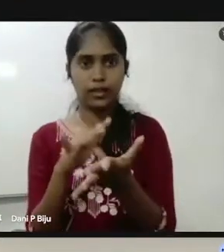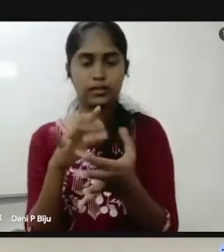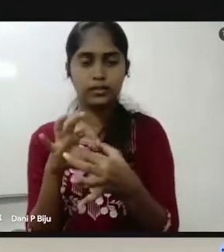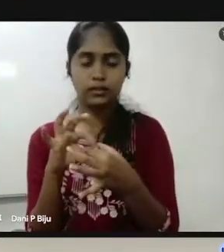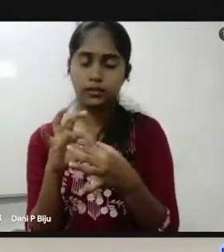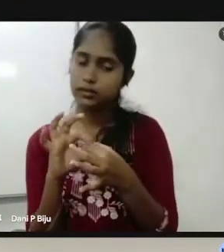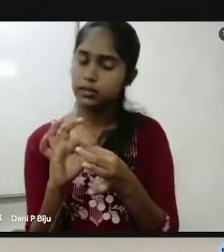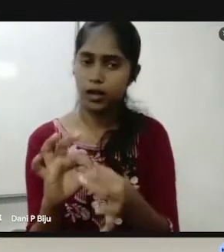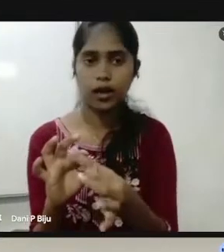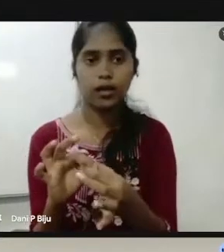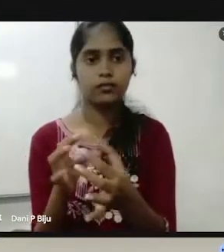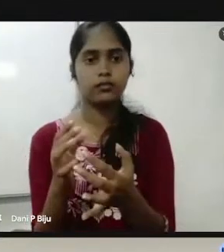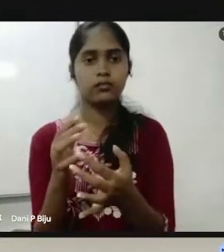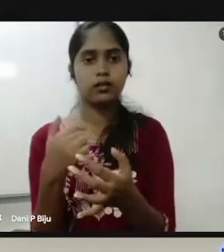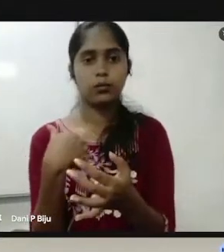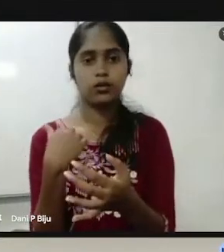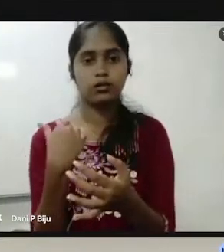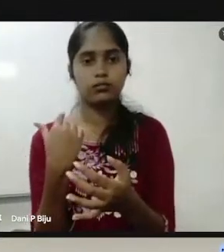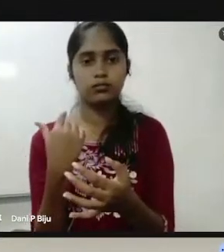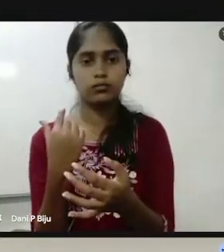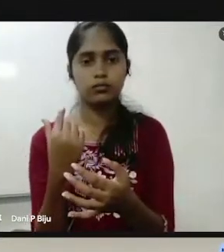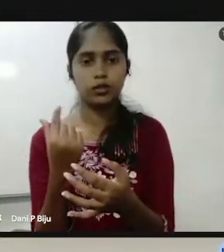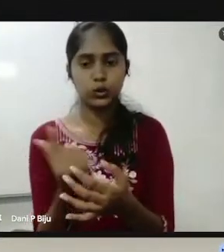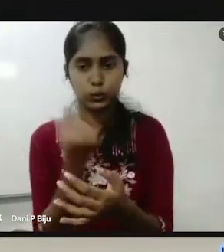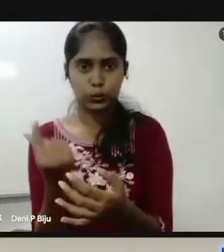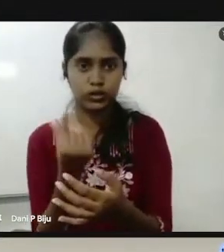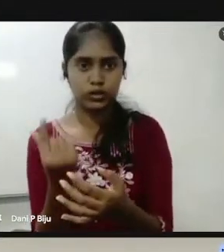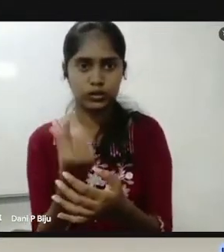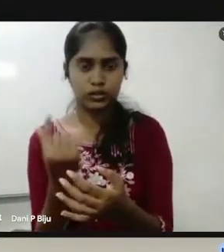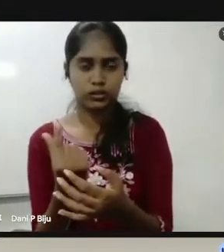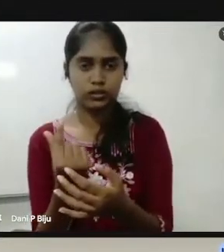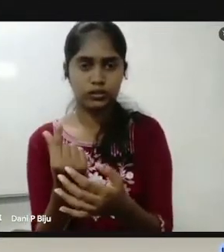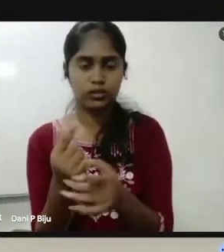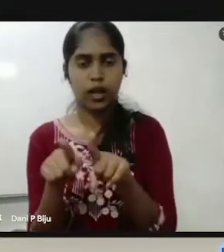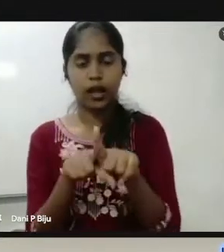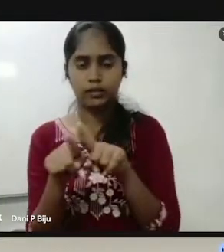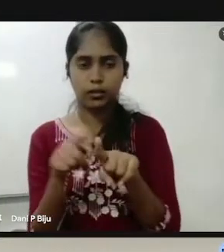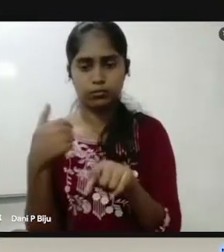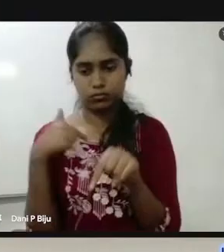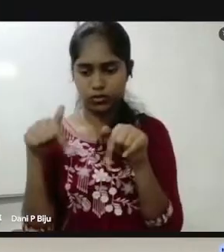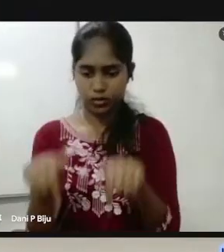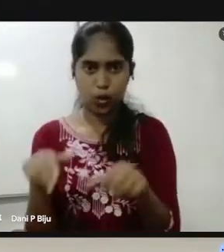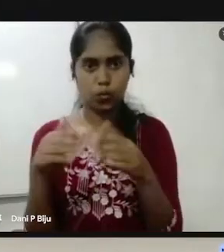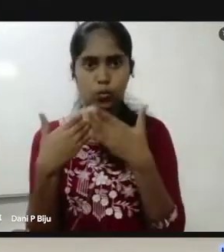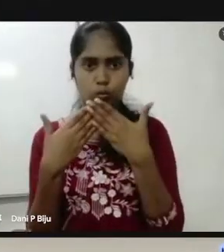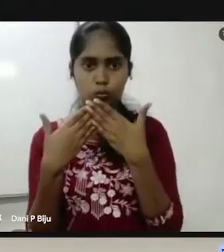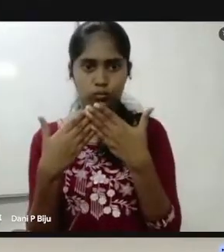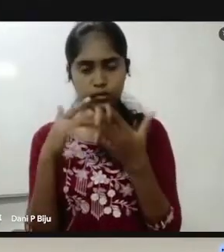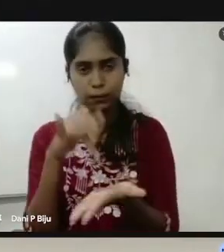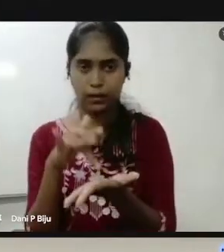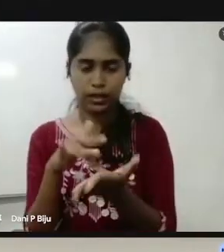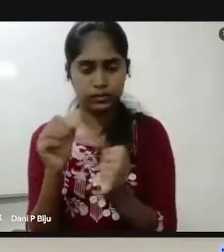വീട്ടില് ആവശ്യമായിട്ട് ഉപയോഗിക്കാൻ പറ്റുന്ന വൊക്കാബുലറി ഓട്ടോമാറ്റിക് ആയിട്ട് അവരുടെ സ്ക്രീനിൽ വരികയും അതിനകത്തുനിന്ന് മാത്രം സെലക്ട്